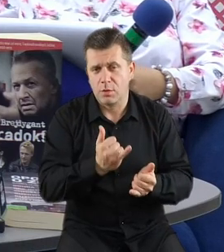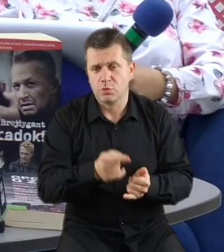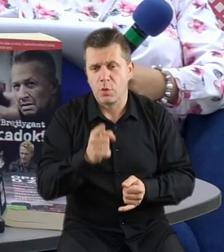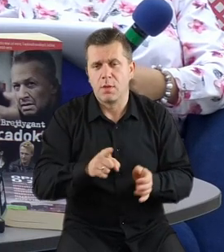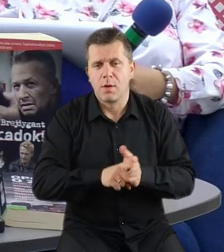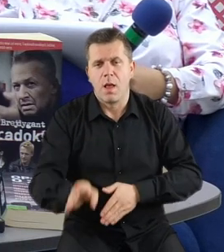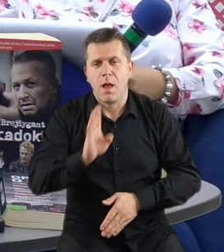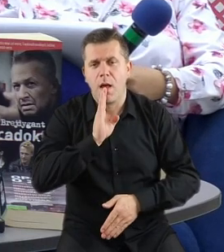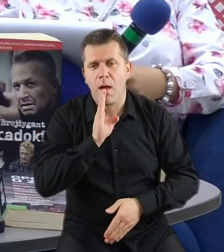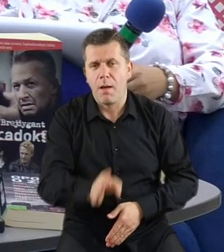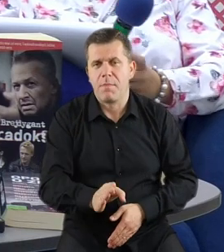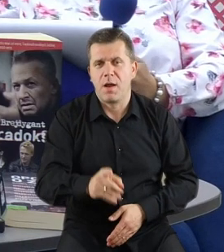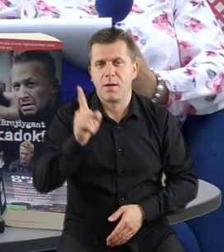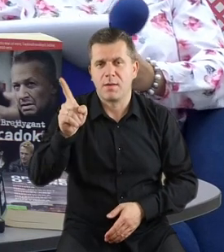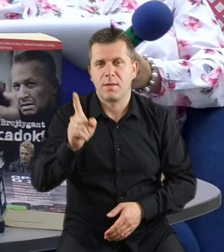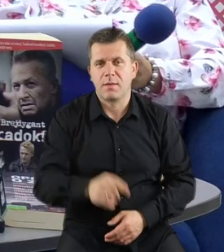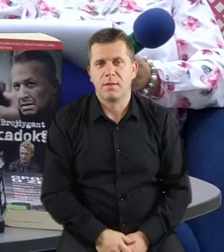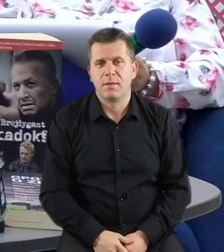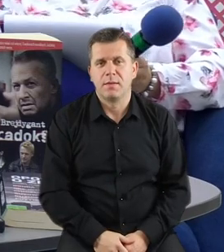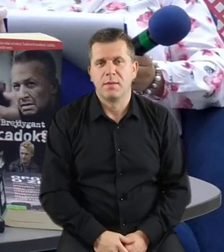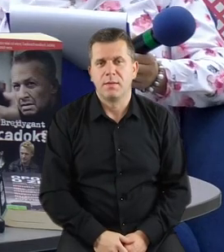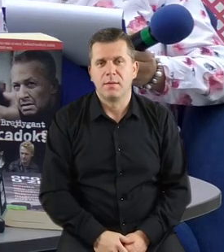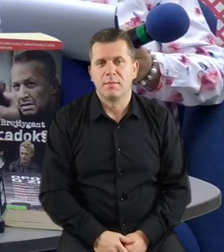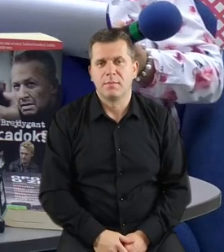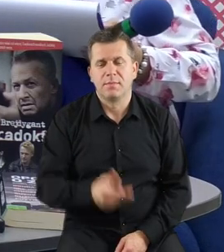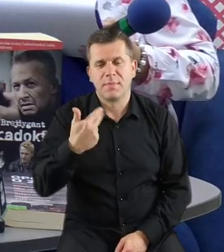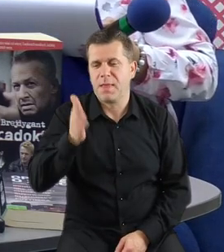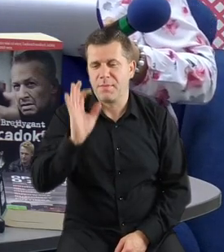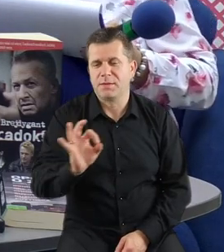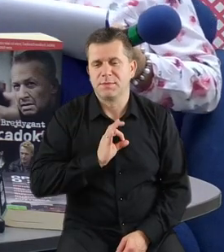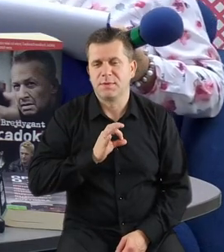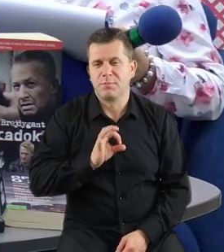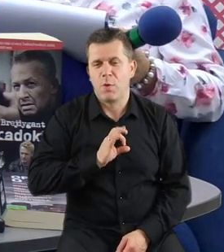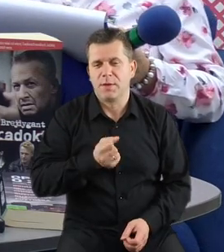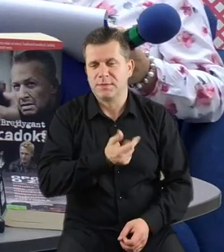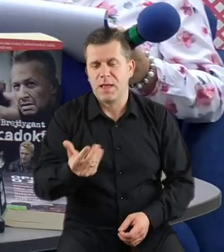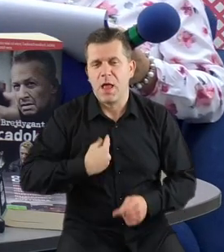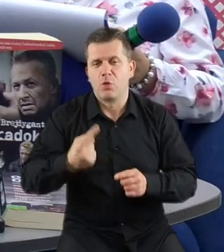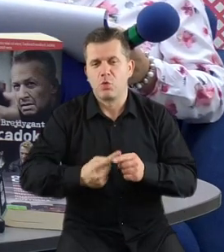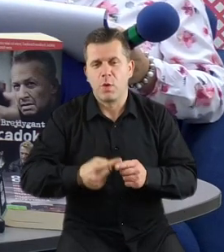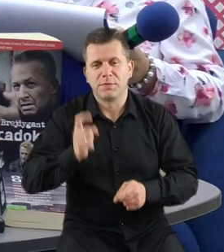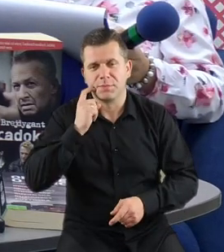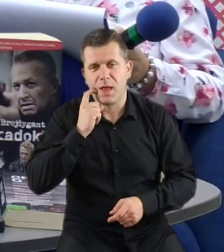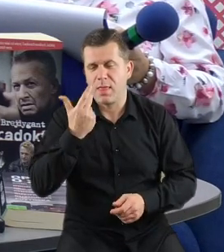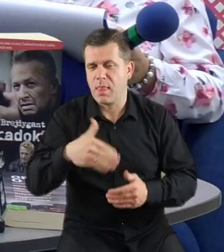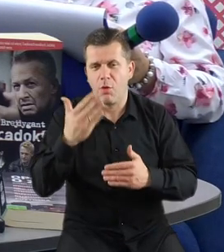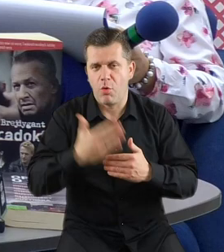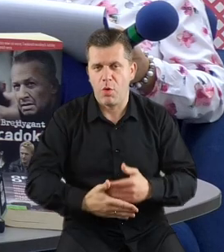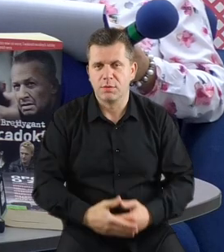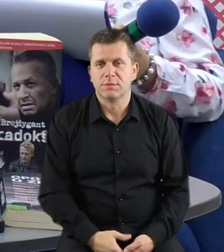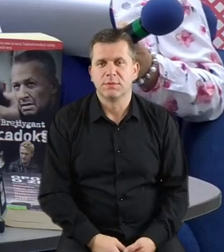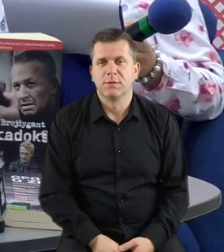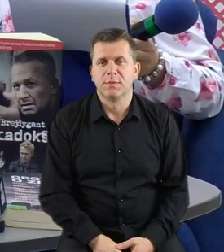dla amerykańskich, a amerykańscy na razie nie zagrają w moich serialach. Nie, śmieję się, ale nie do końca, dlatego